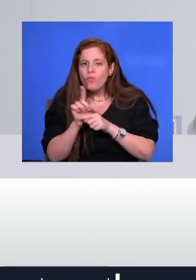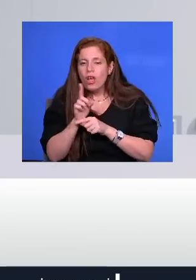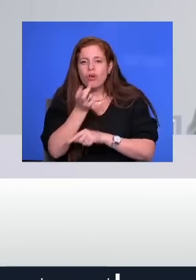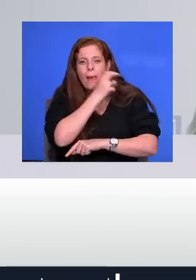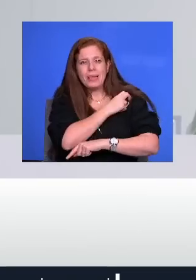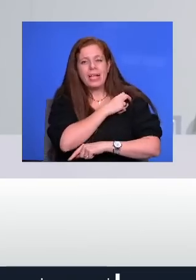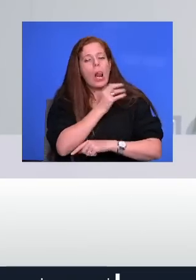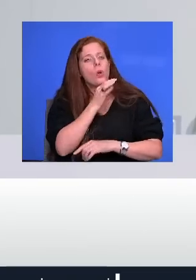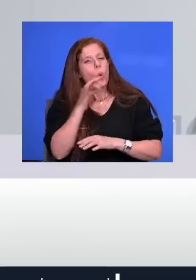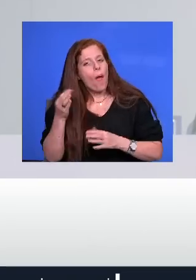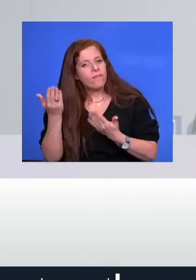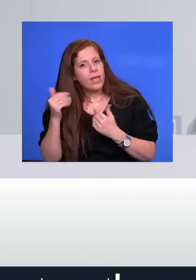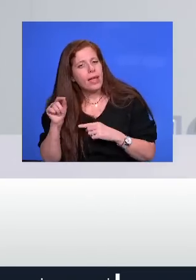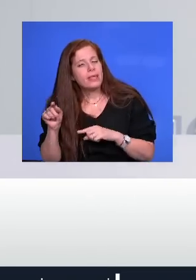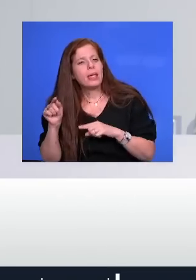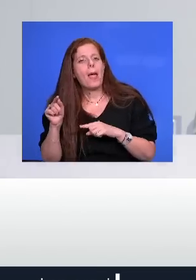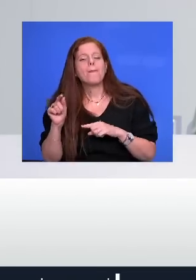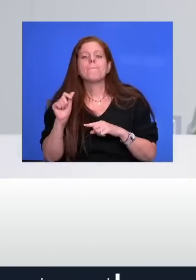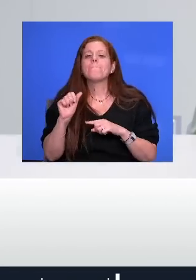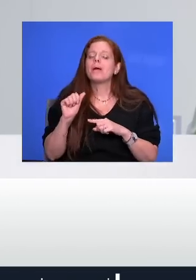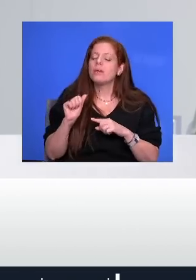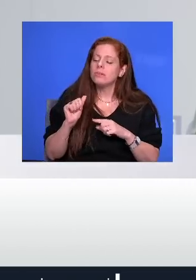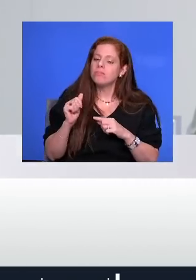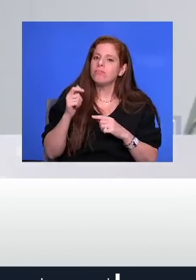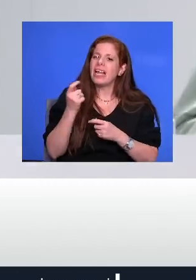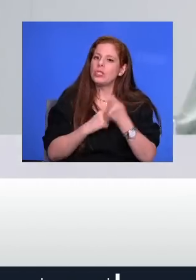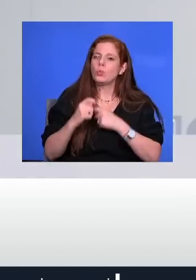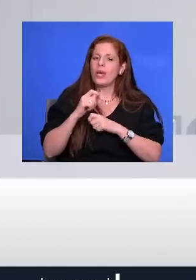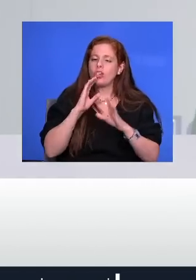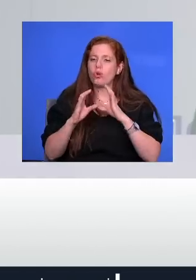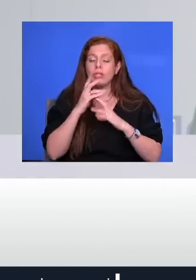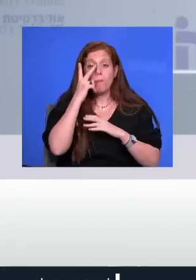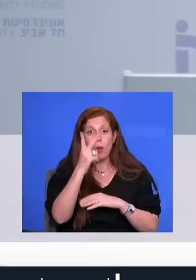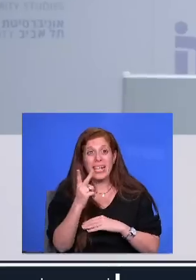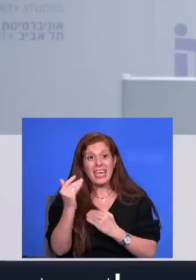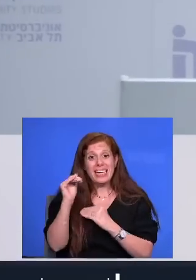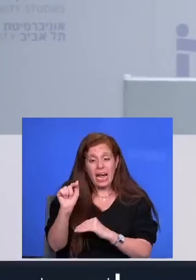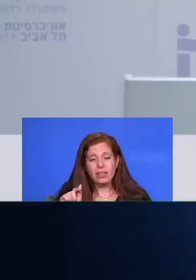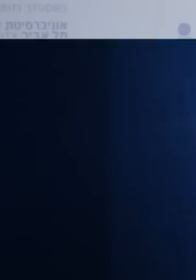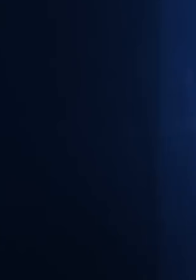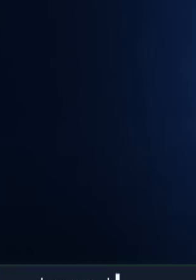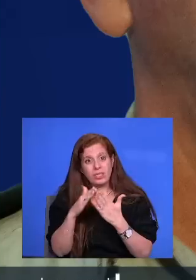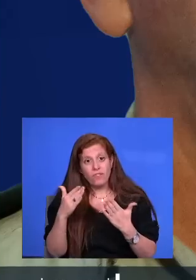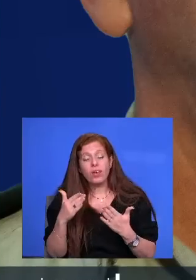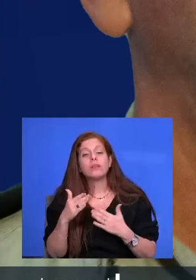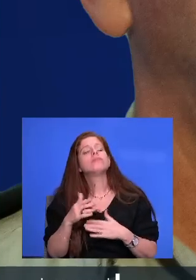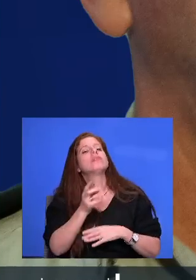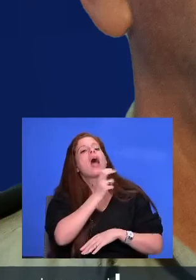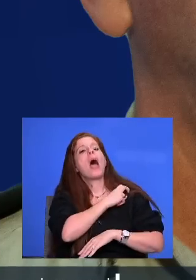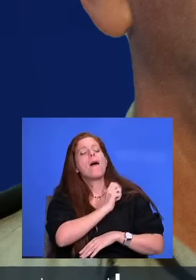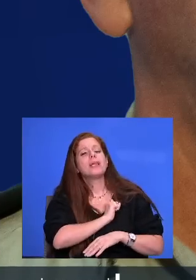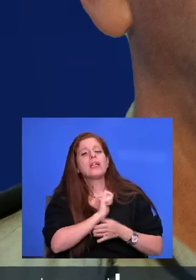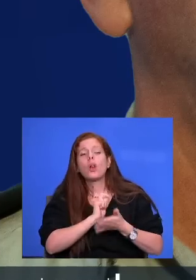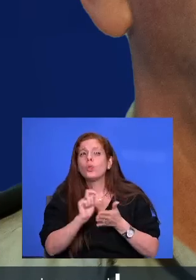כוכבי בראש העיסוק התקשורתי. בואי נראה על המסך קטע מתוך הספר. כותב הרמטכ"ל כוכבי כך: